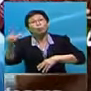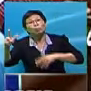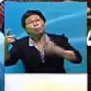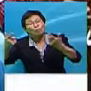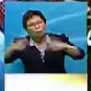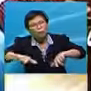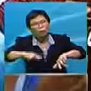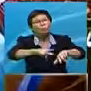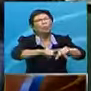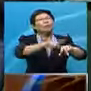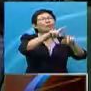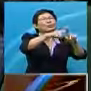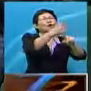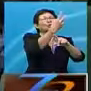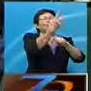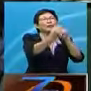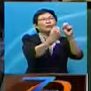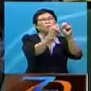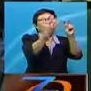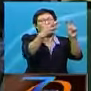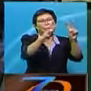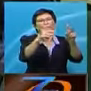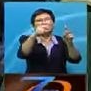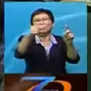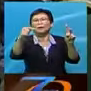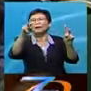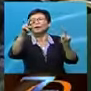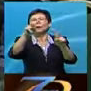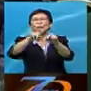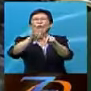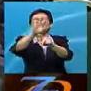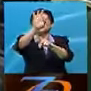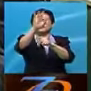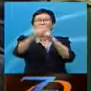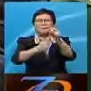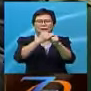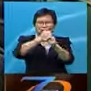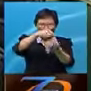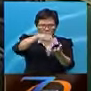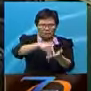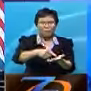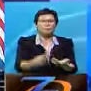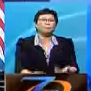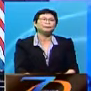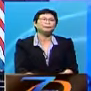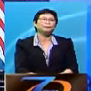yang berlaku antara Disember 2015 sehingga September tahun ini.